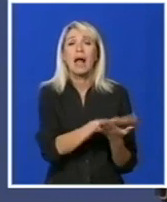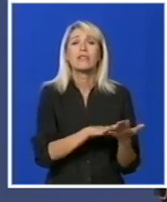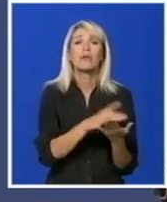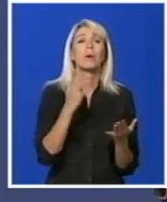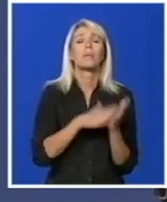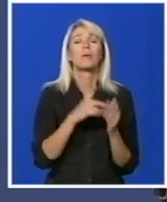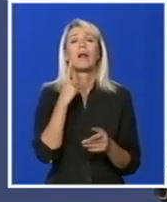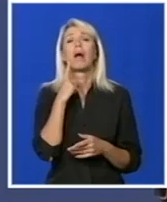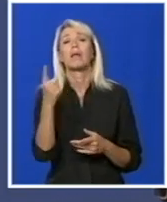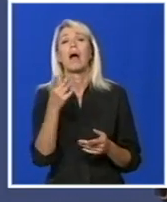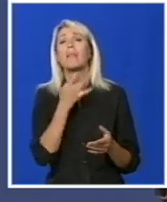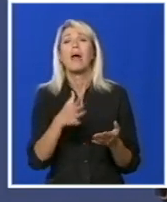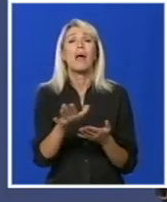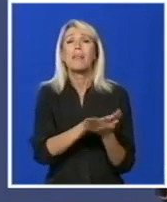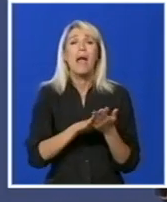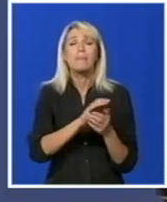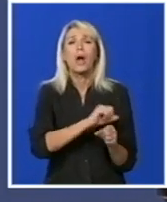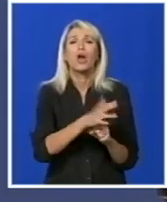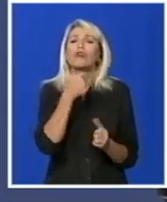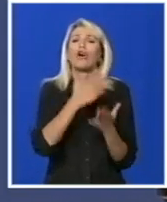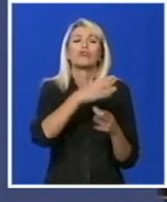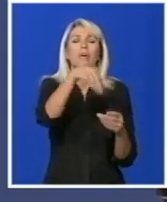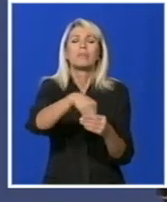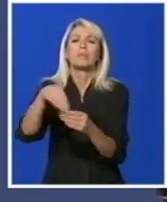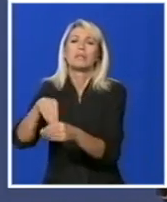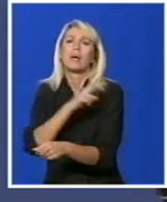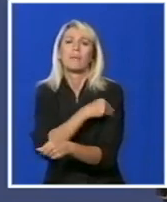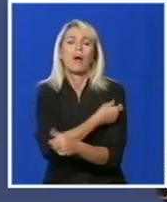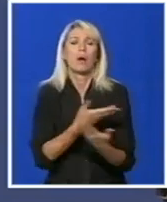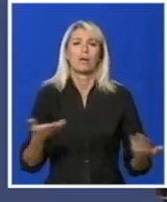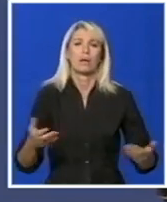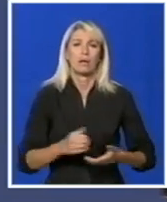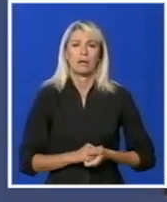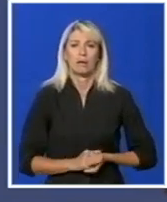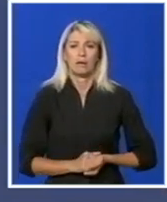jednog dana epidemija prođe? Šta će biti u tim bolnicama? Hvala. Hvala.